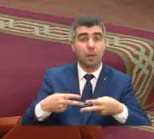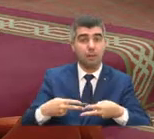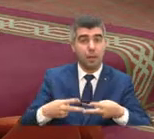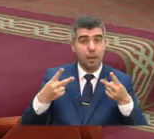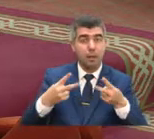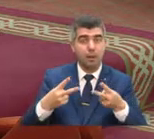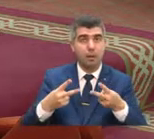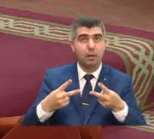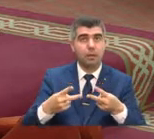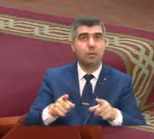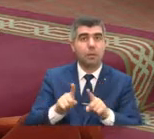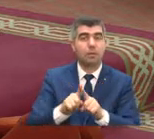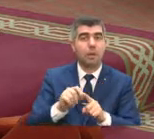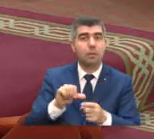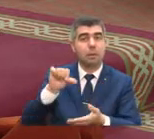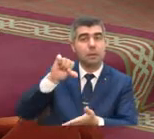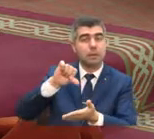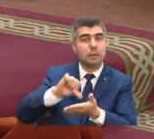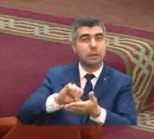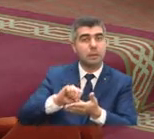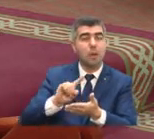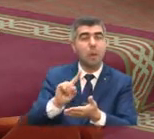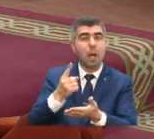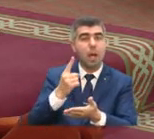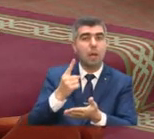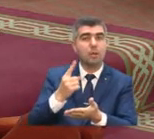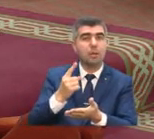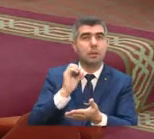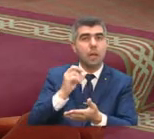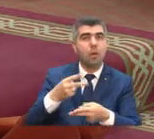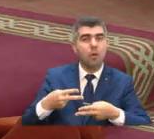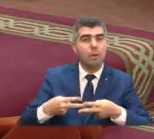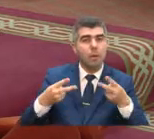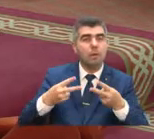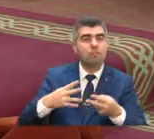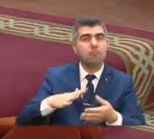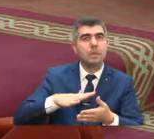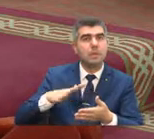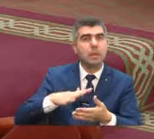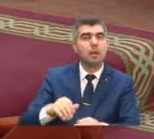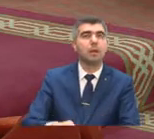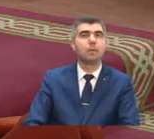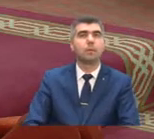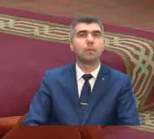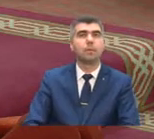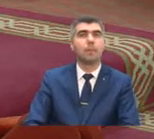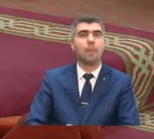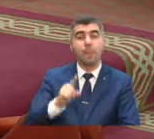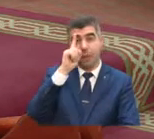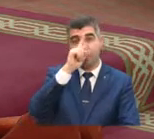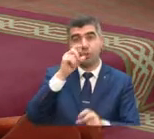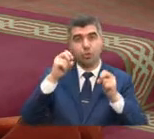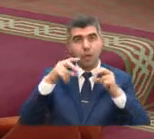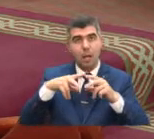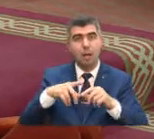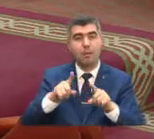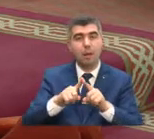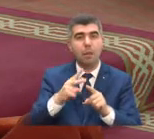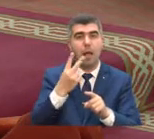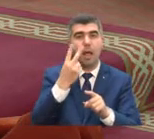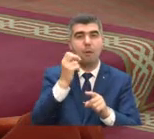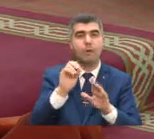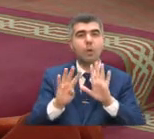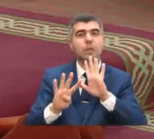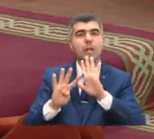لأن غنبداو بمنطقة التجربة، المنطقة الفعلية الانطلاقة الفعلية للتجربة غتكون إن شاء الله ما تم